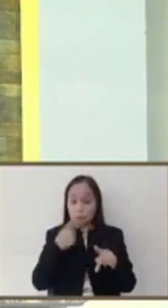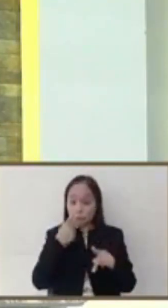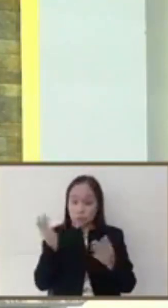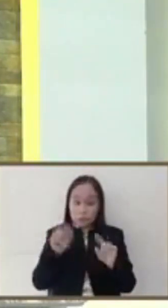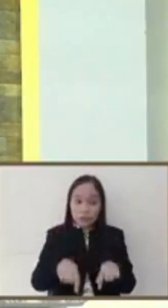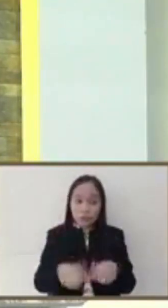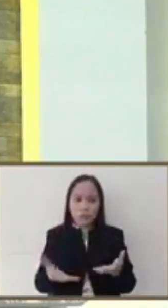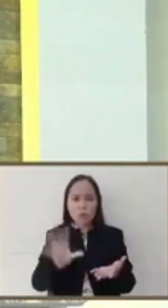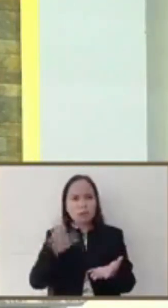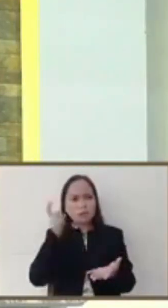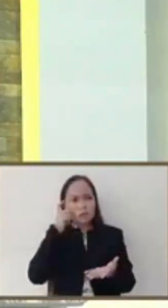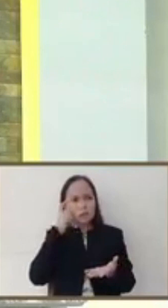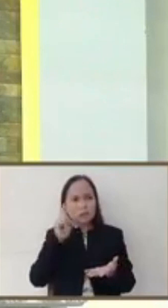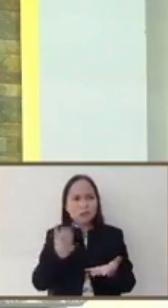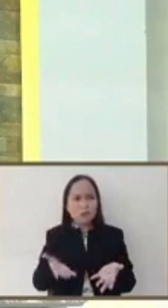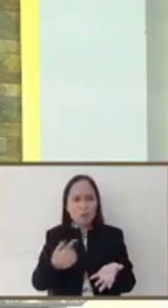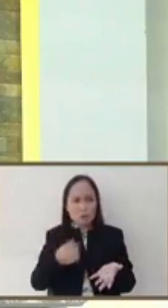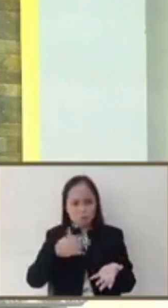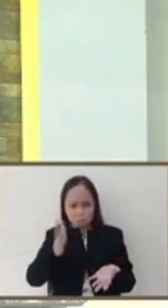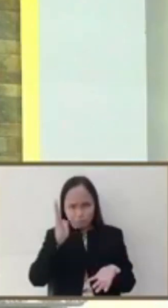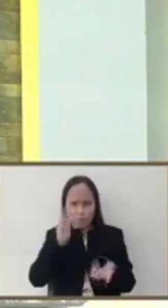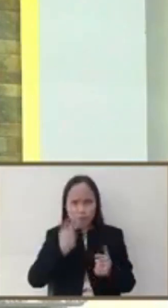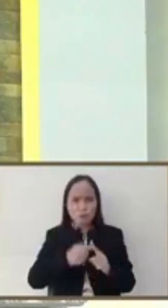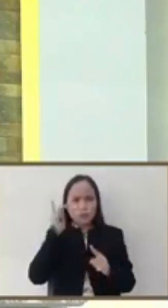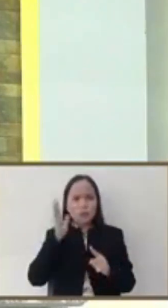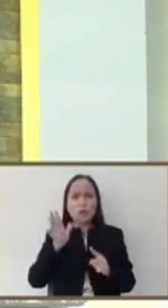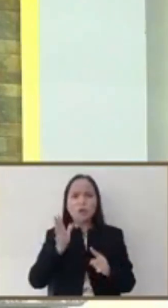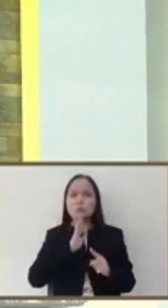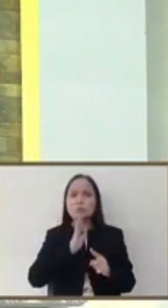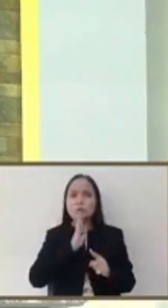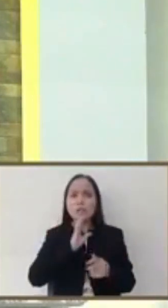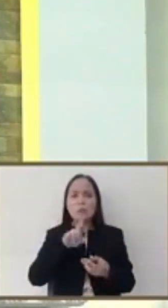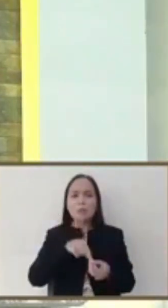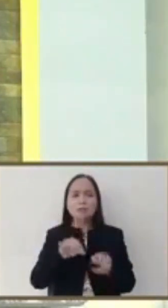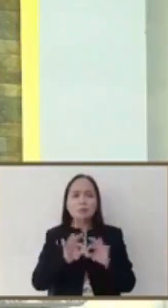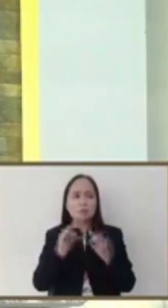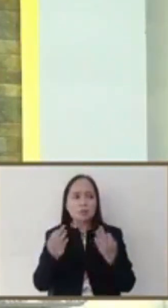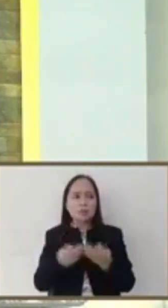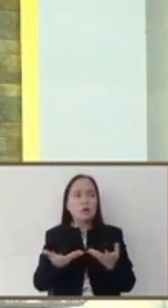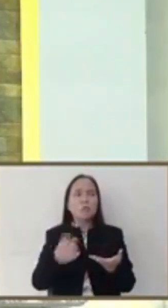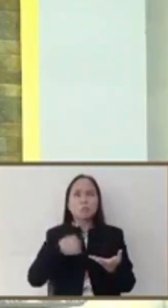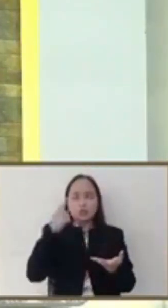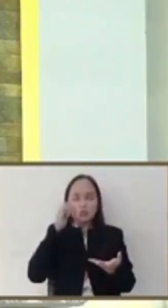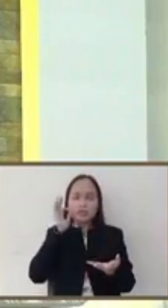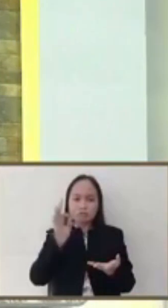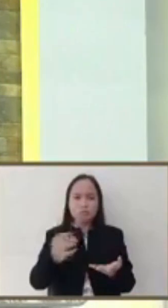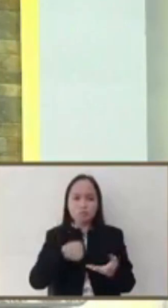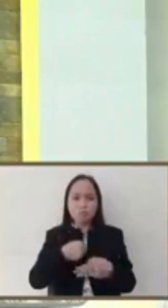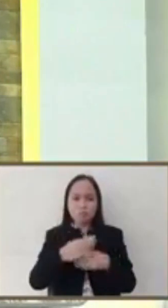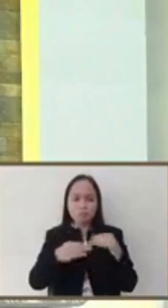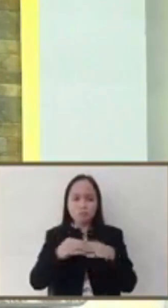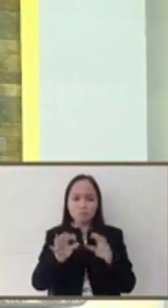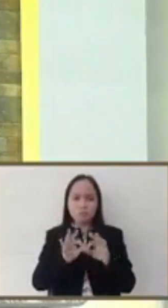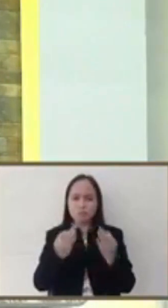ninyo? Nandito ako ngayon, nakikinig ako ay pastor, nagsasalita siya tungkol sa family. Alam ko isang araw, magtatayo ako ng family